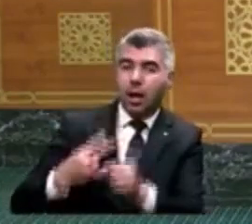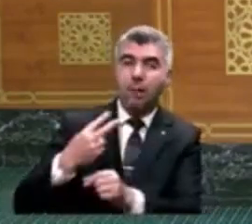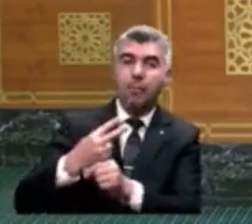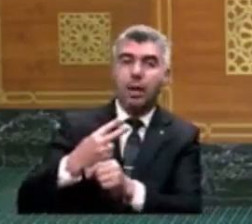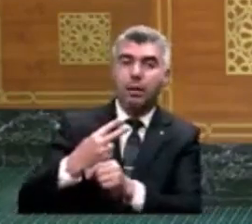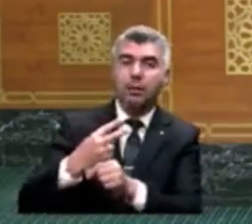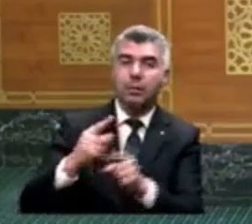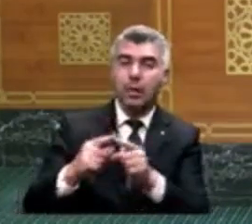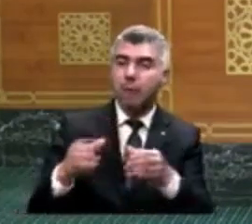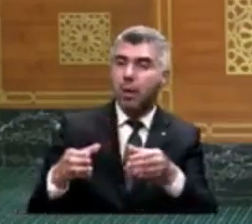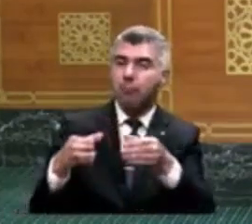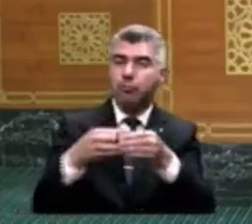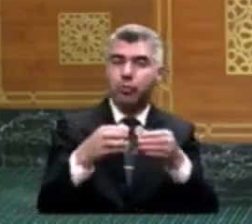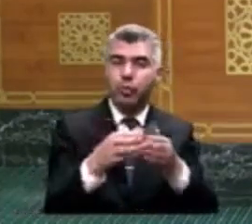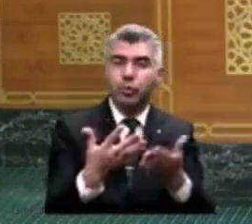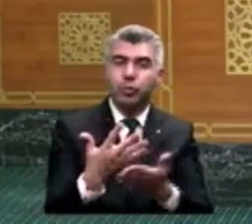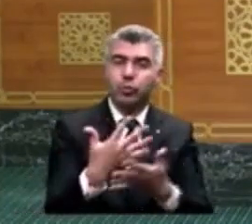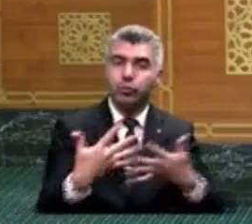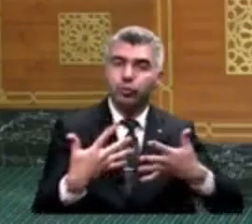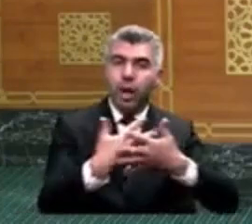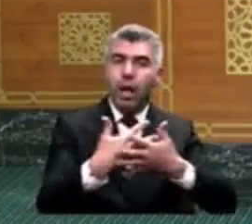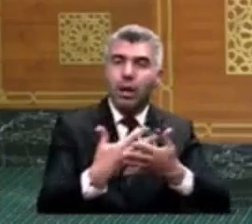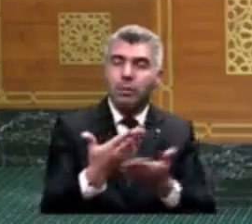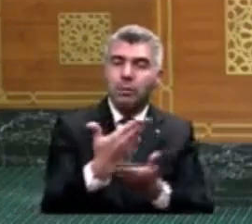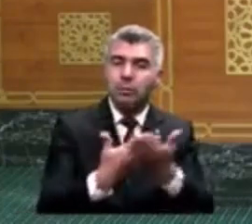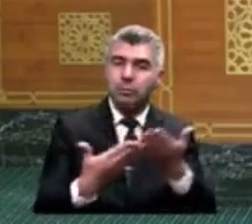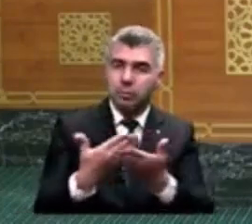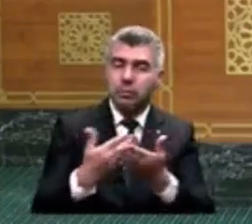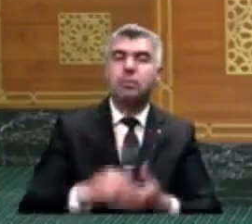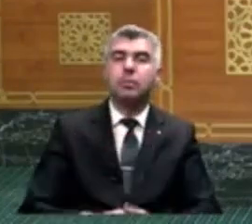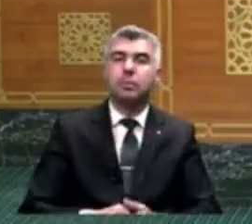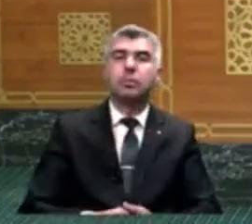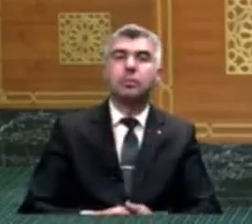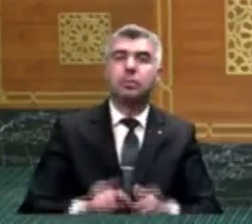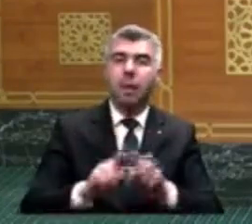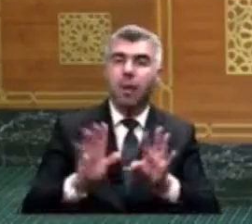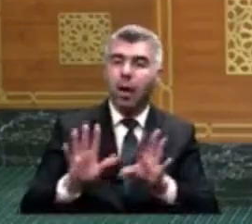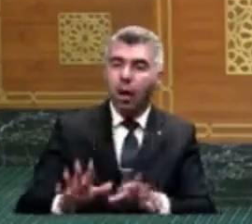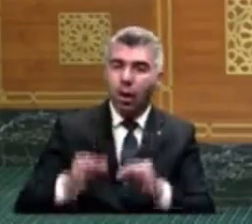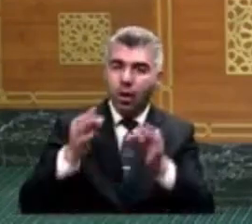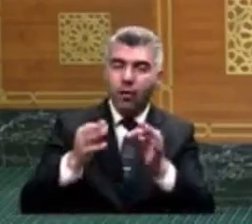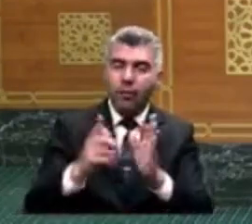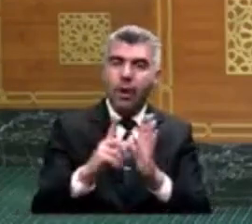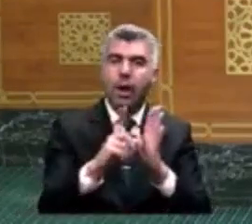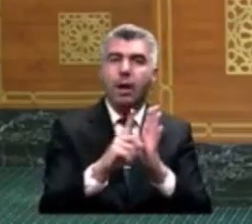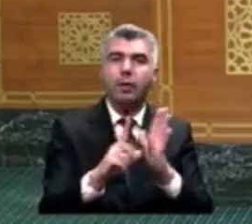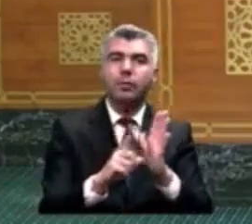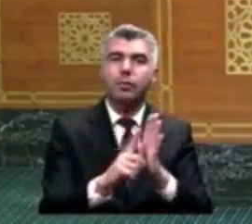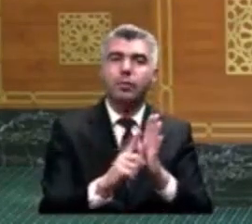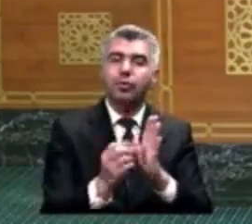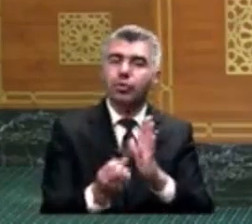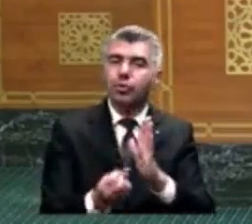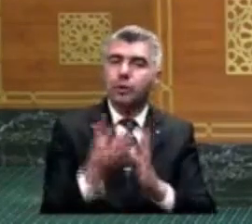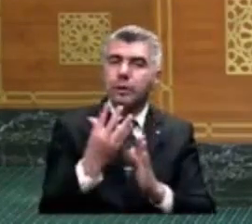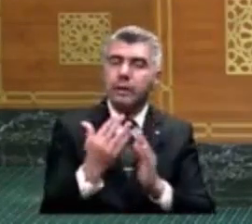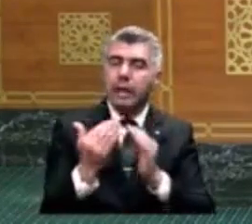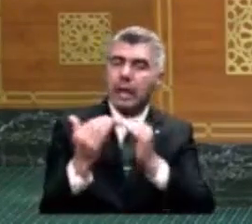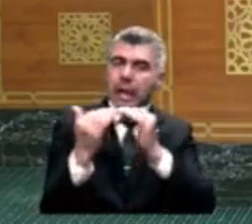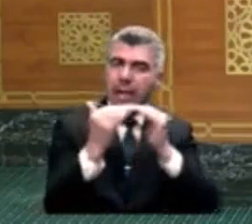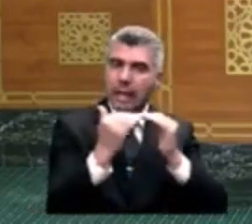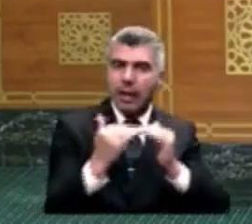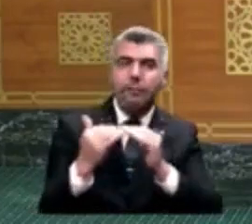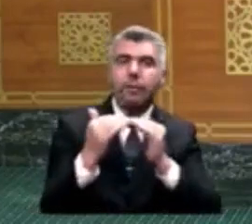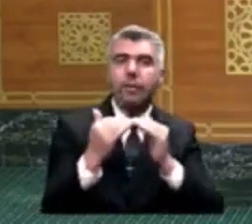مع الشركاء الاجتماعيين نظام أساسي جديد وموحد لموظفي